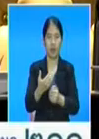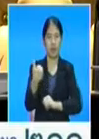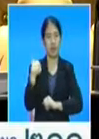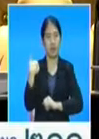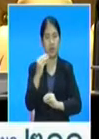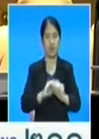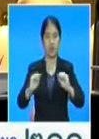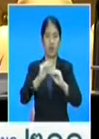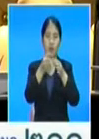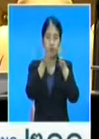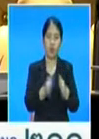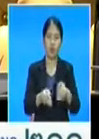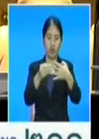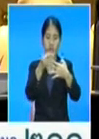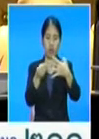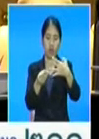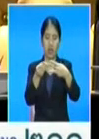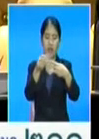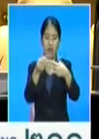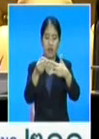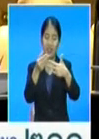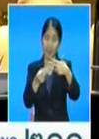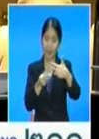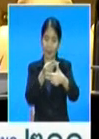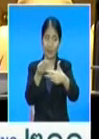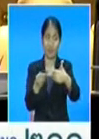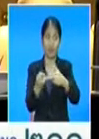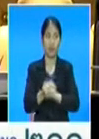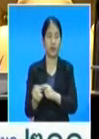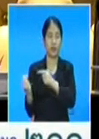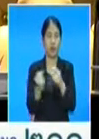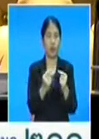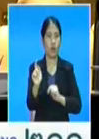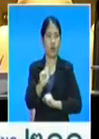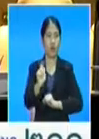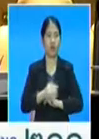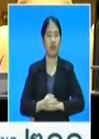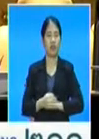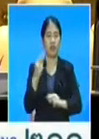ทธิ์ท่านคุรุจิตท่านเฉลิมศักดิ์นะครับต่อไปขอเชิญท่านสมพงษ์ศักดิ์กวีครับ